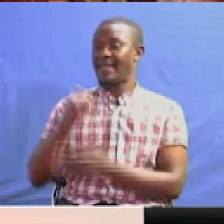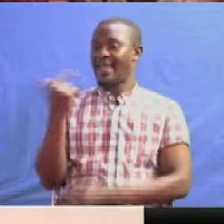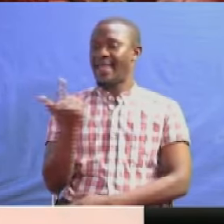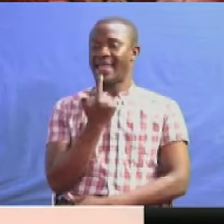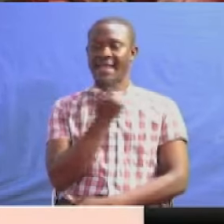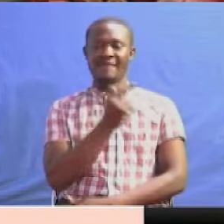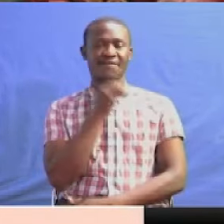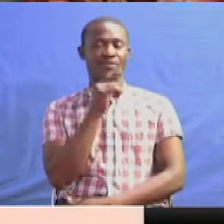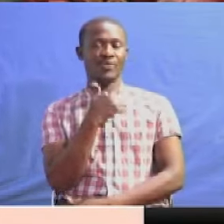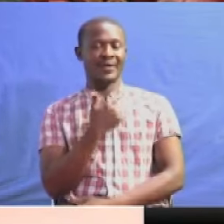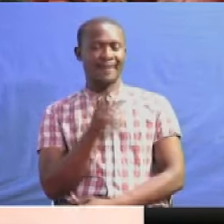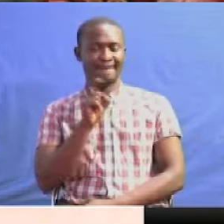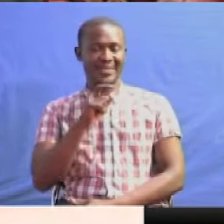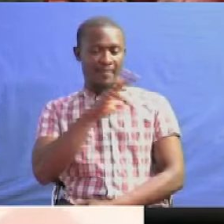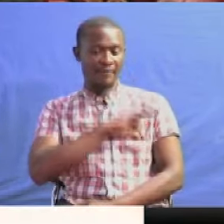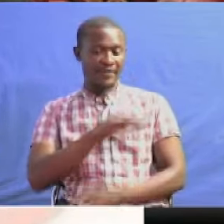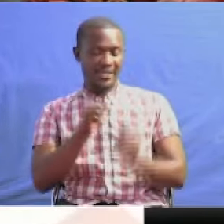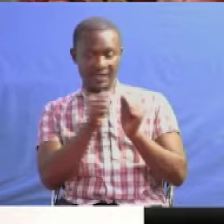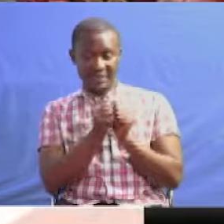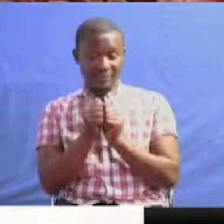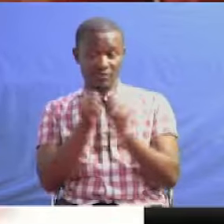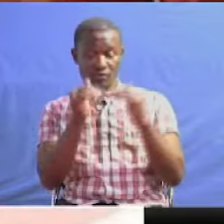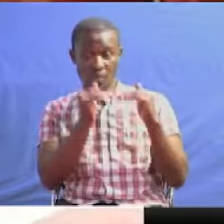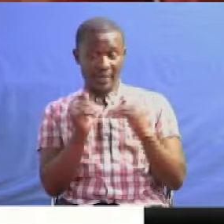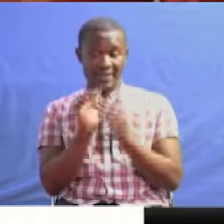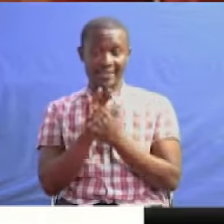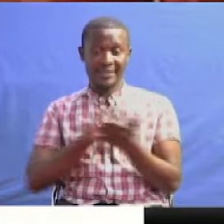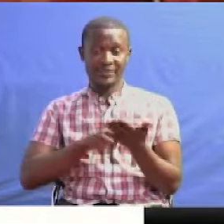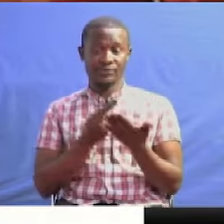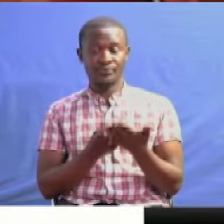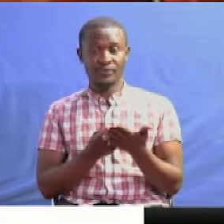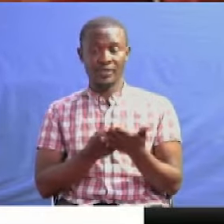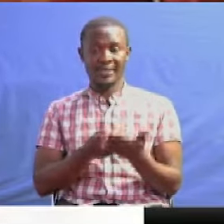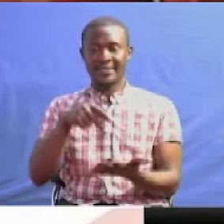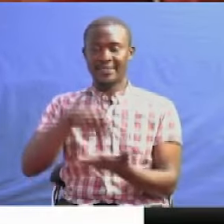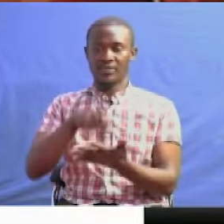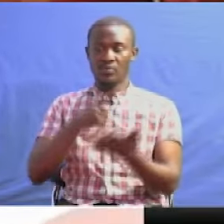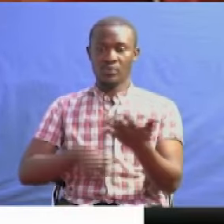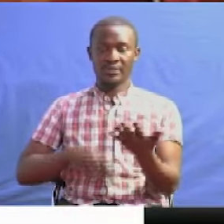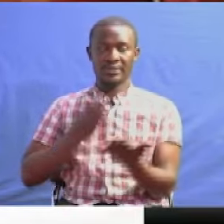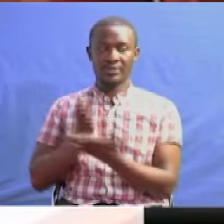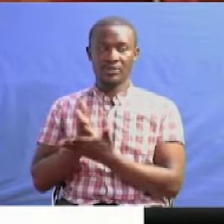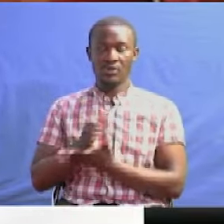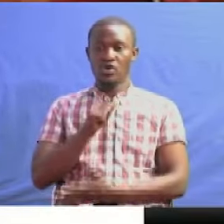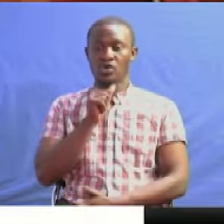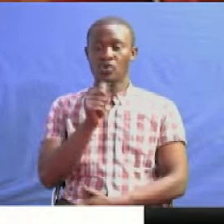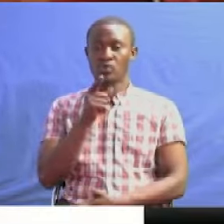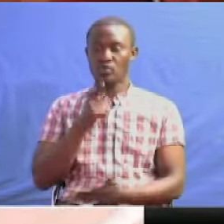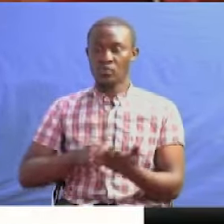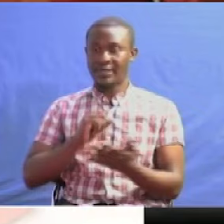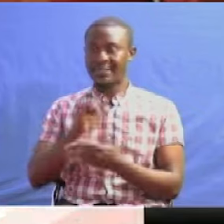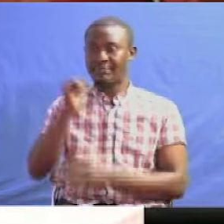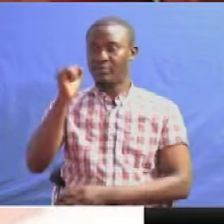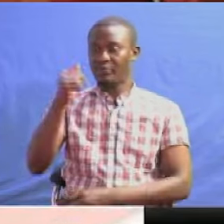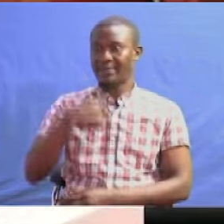raia anapaswa kunufaika sawa na mali asili ya taifa. To stand for what is right, not what is